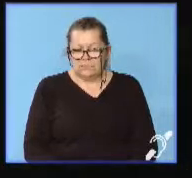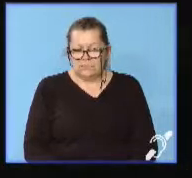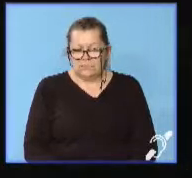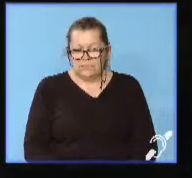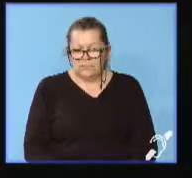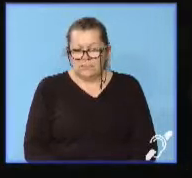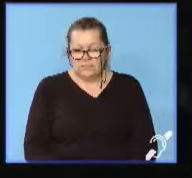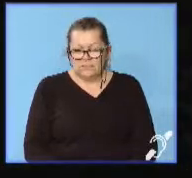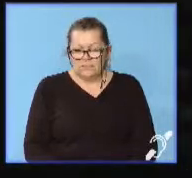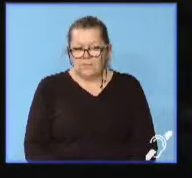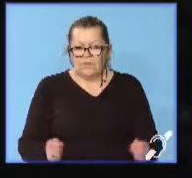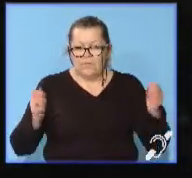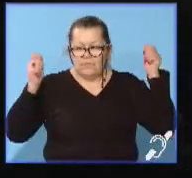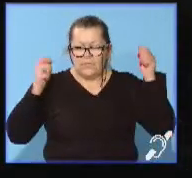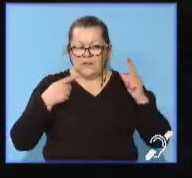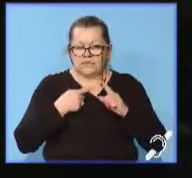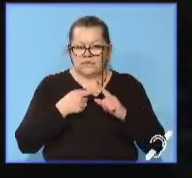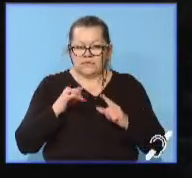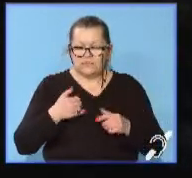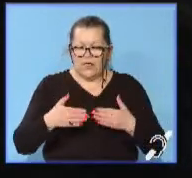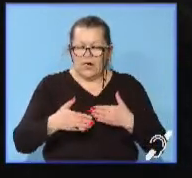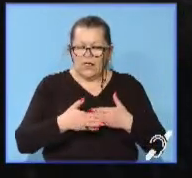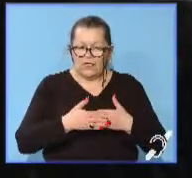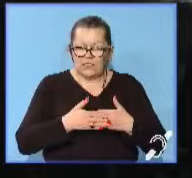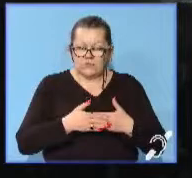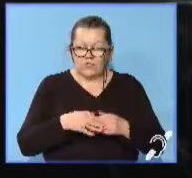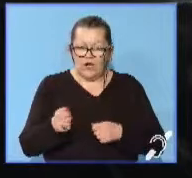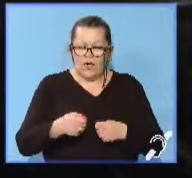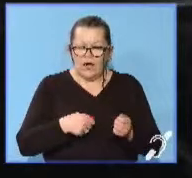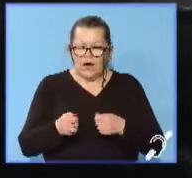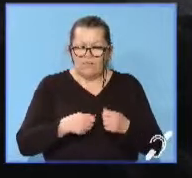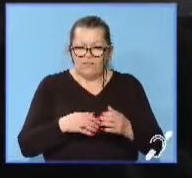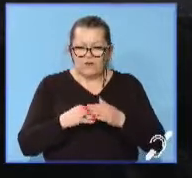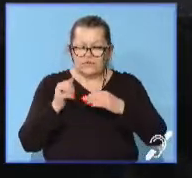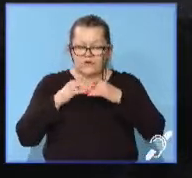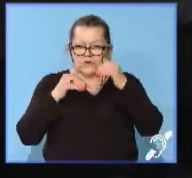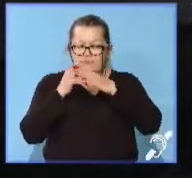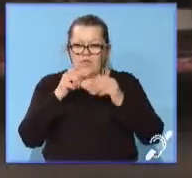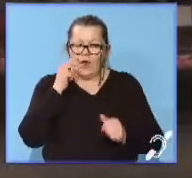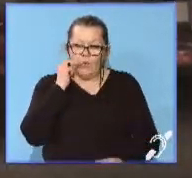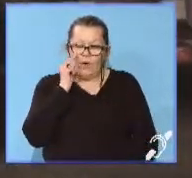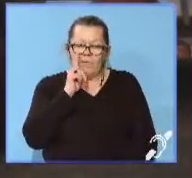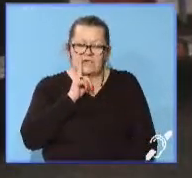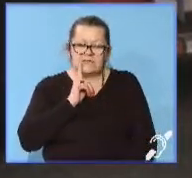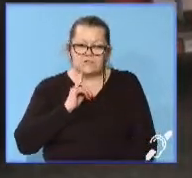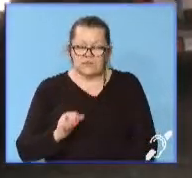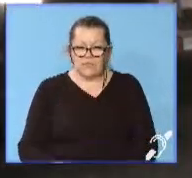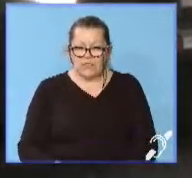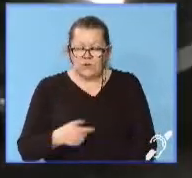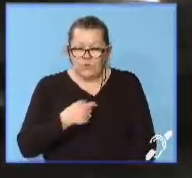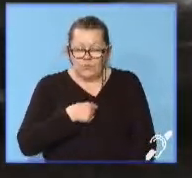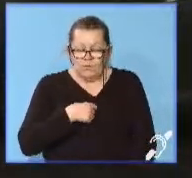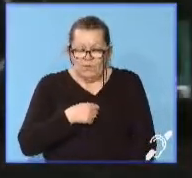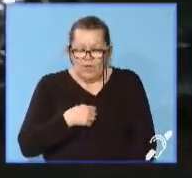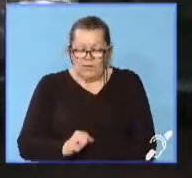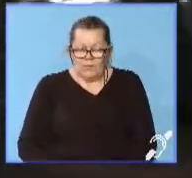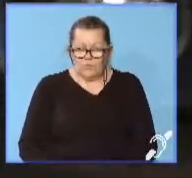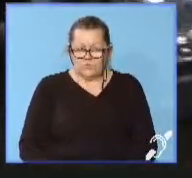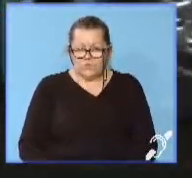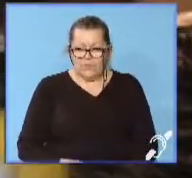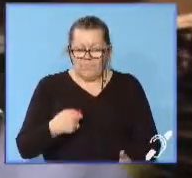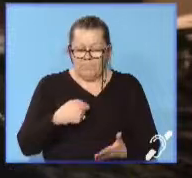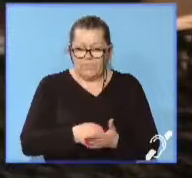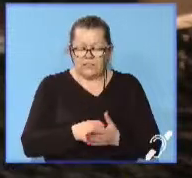RCA la protestul de la Târgu Jiu s au alăturat și afaceriștii din construcții dar și oameni de rând care spun că nuai mai pot suporta presiunea